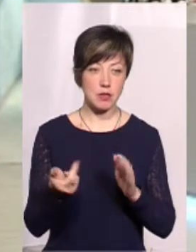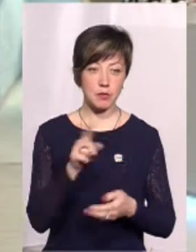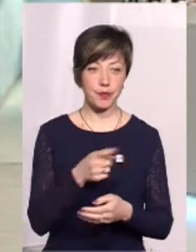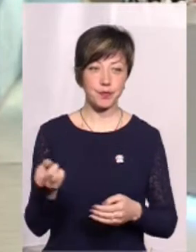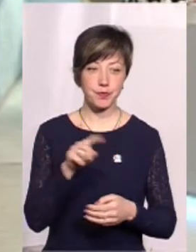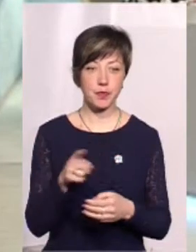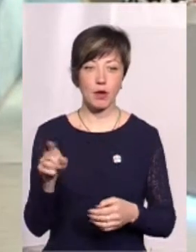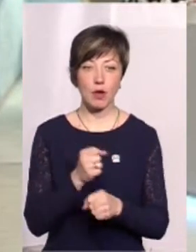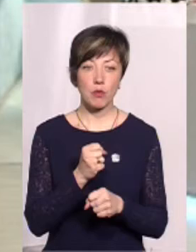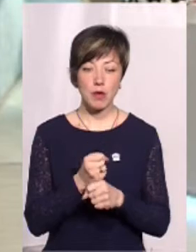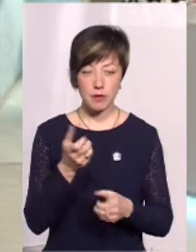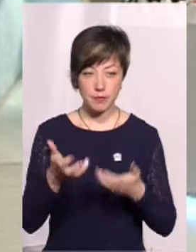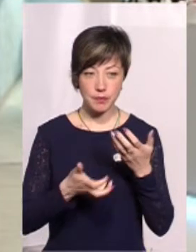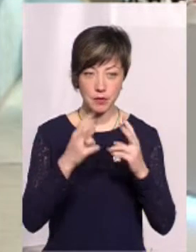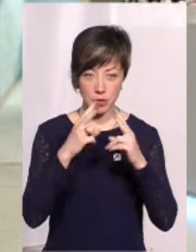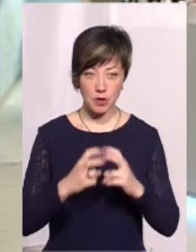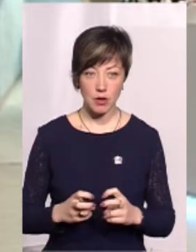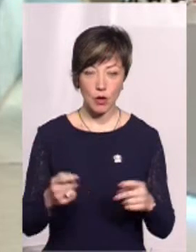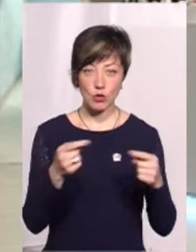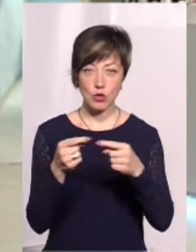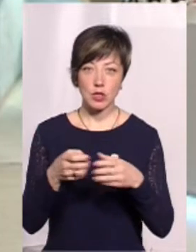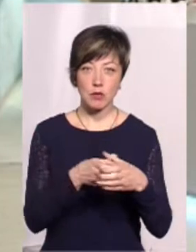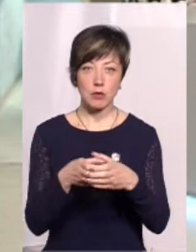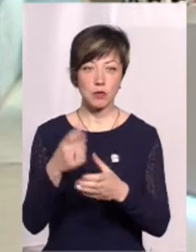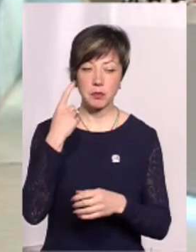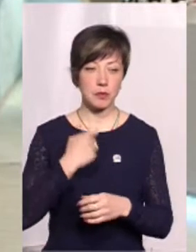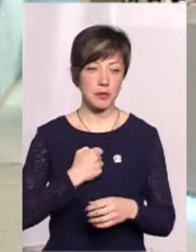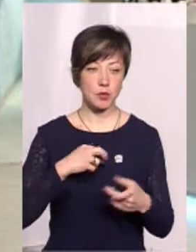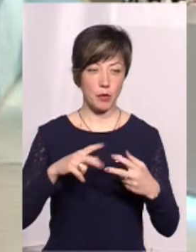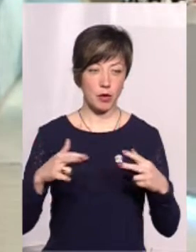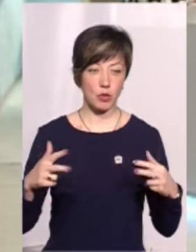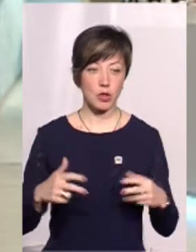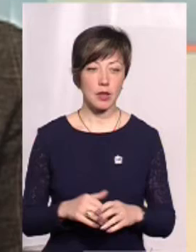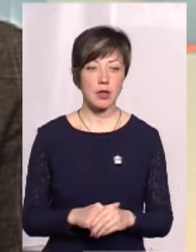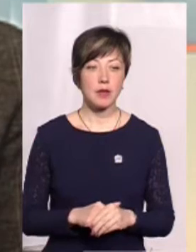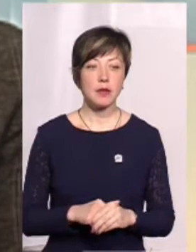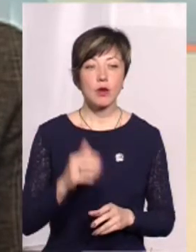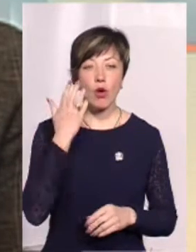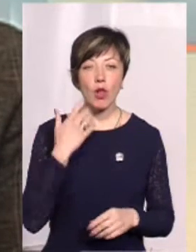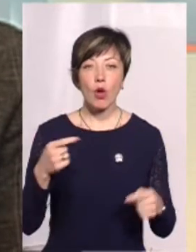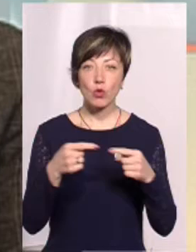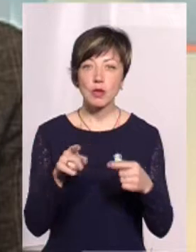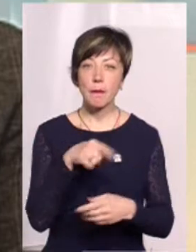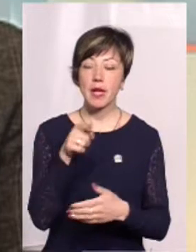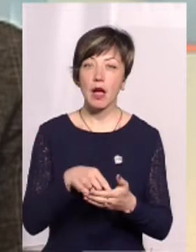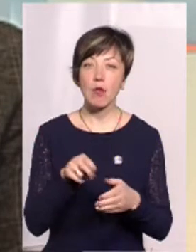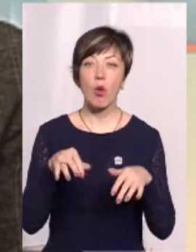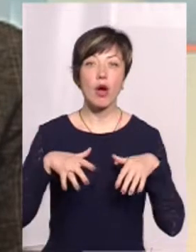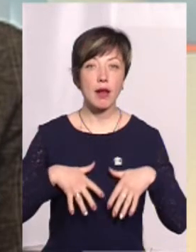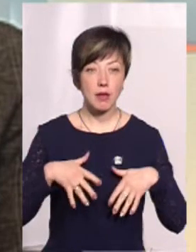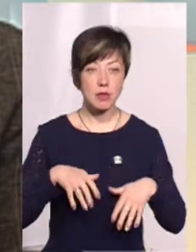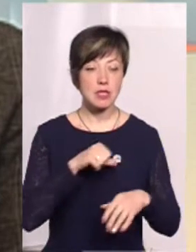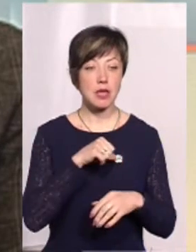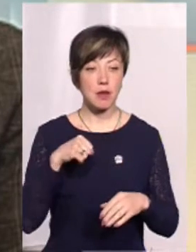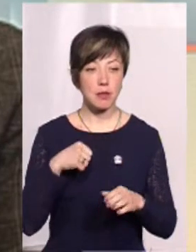сторінок, а ми робили вижимки, але узгоджували їх зі штабами, щоб нам не закинули, що ми щось перекрутили. То коли ми уточнювали питання по Криму, то вони